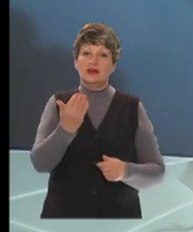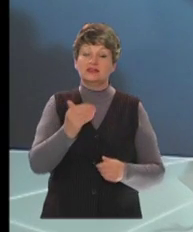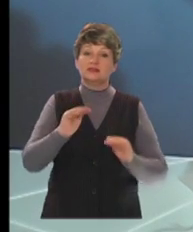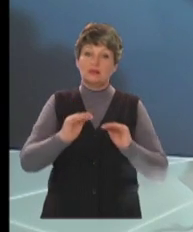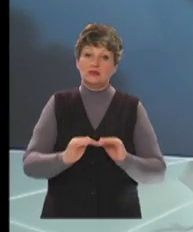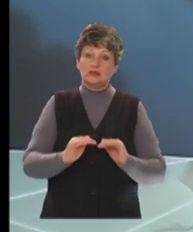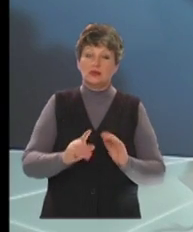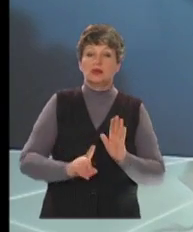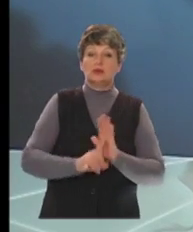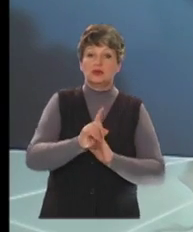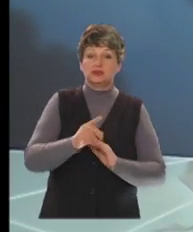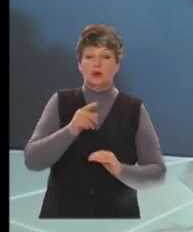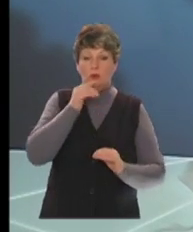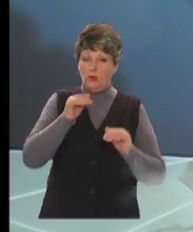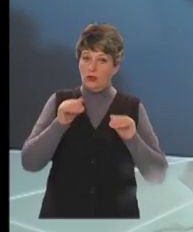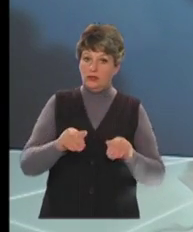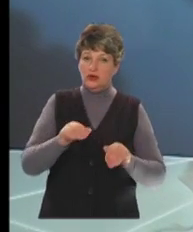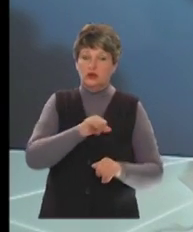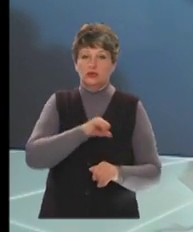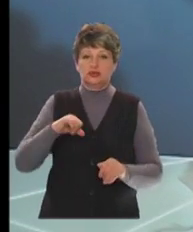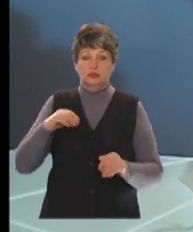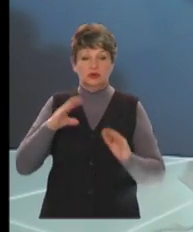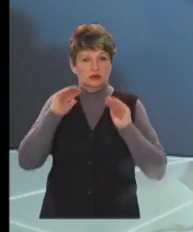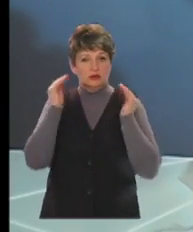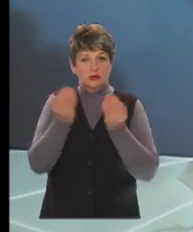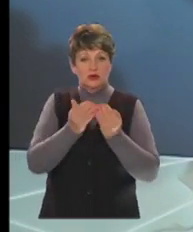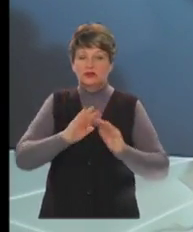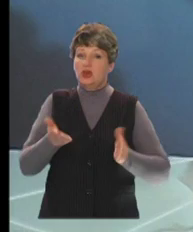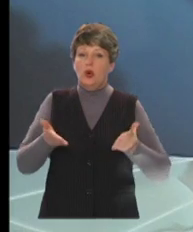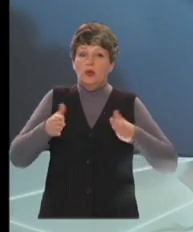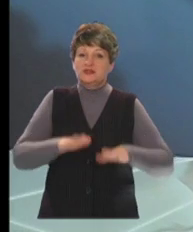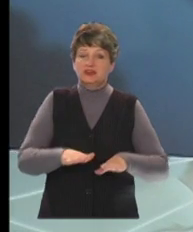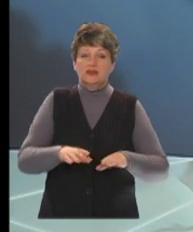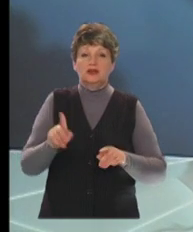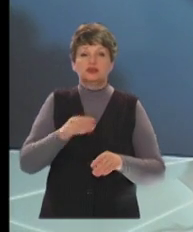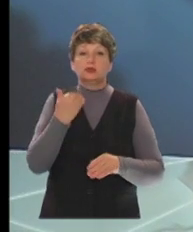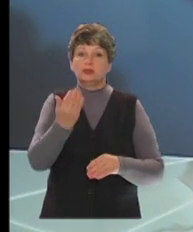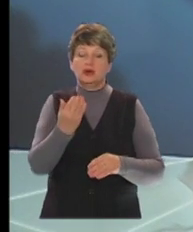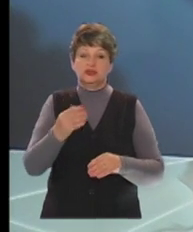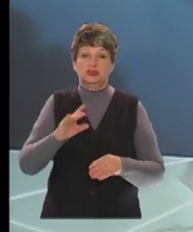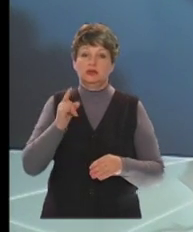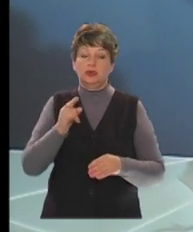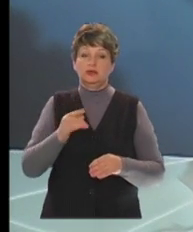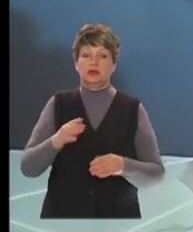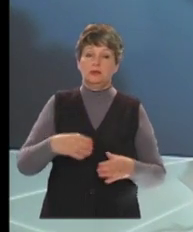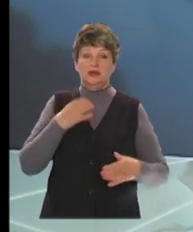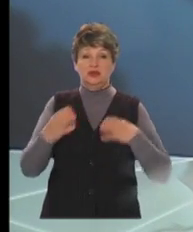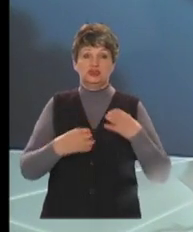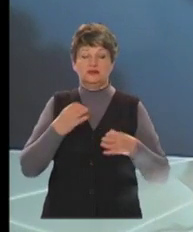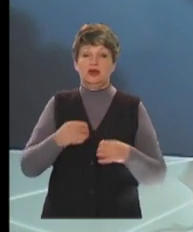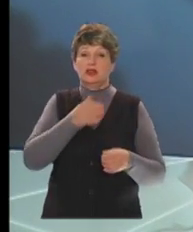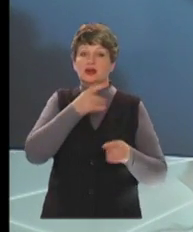Ваш підліток став мовчазним та прагне бути на самоті? Не залишайтесь осторонь, вочевидь, ваша дитина переживає складний